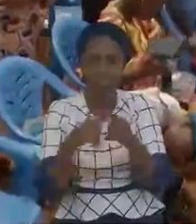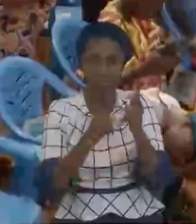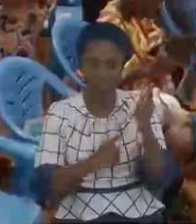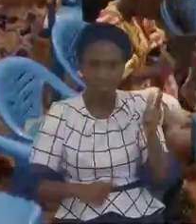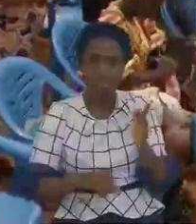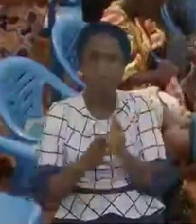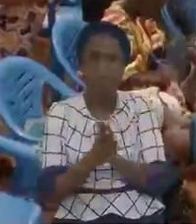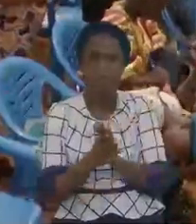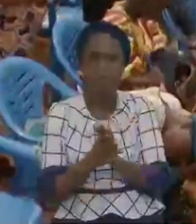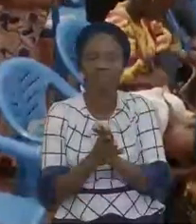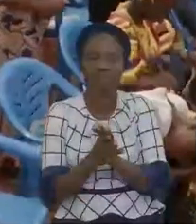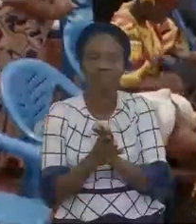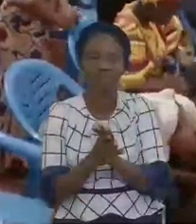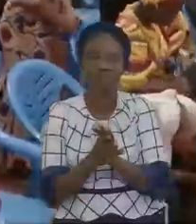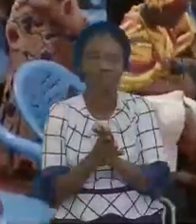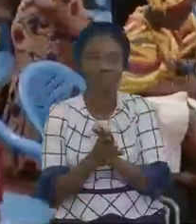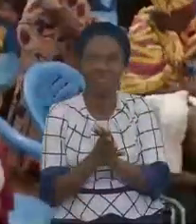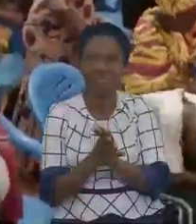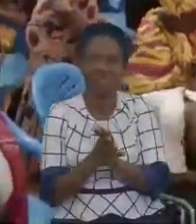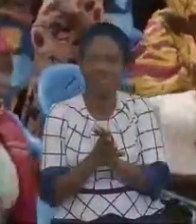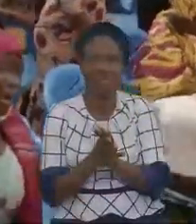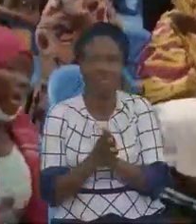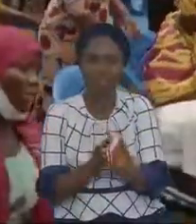Exprime tes décisions au Seigneur.